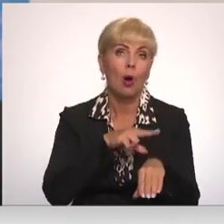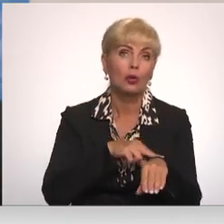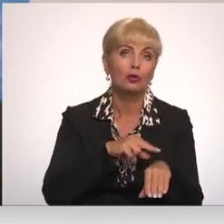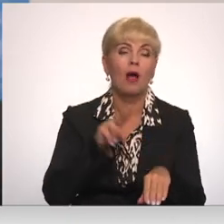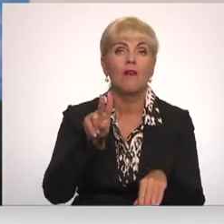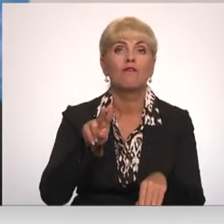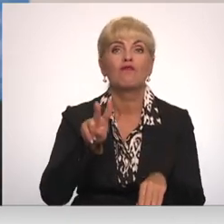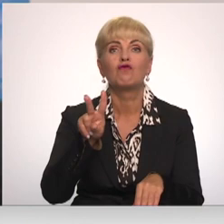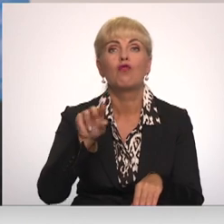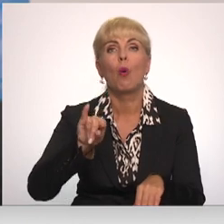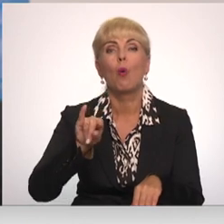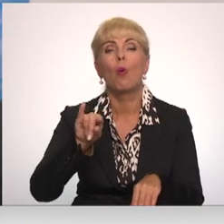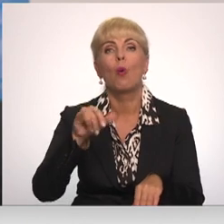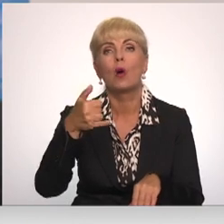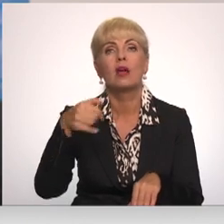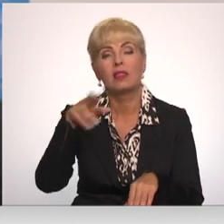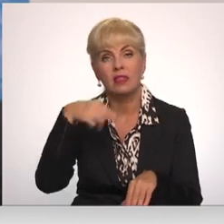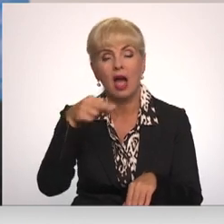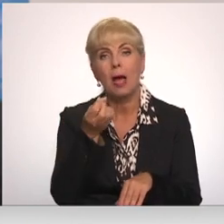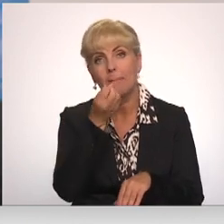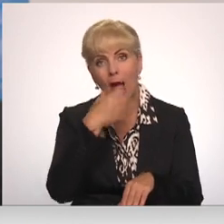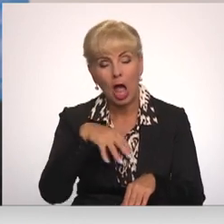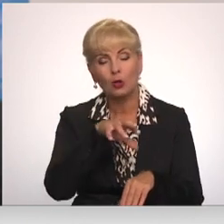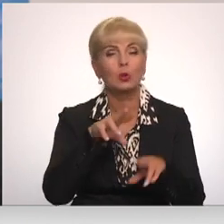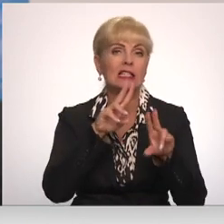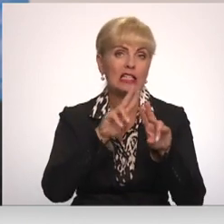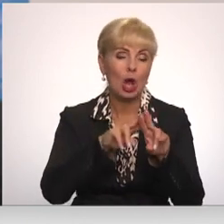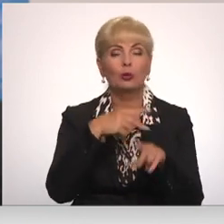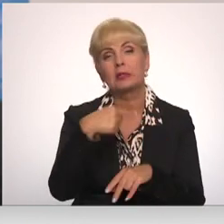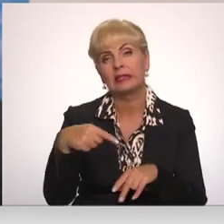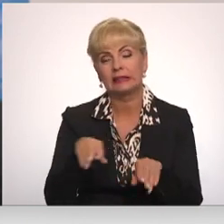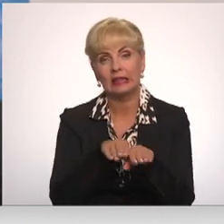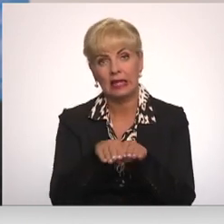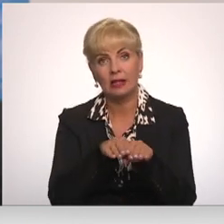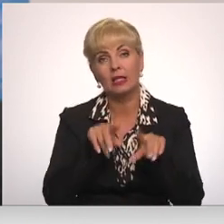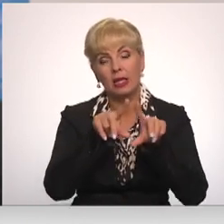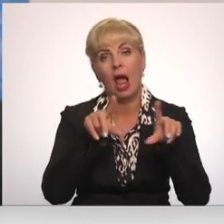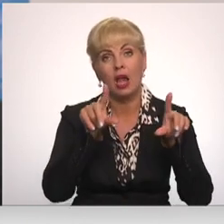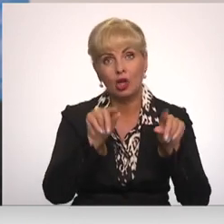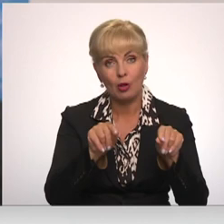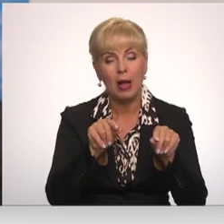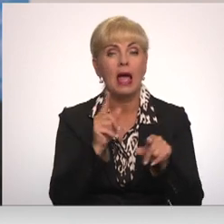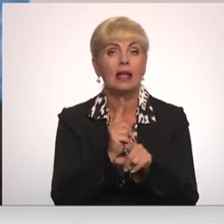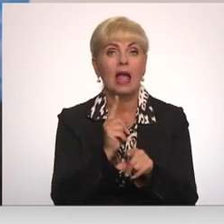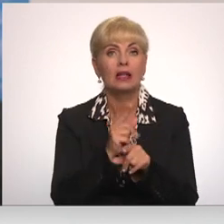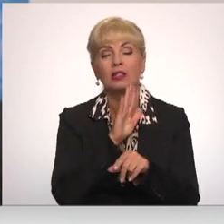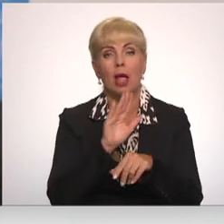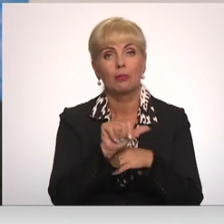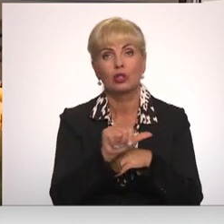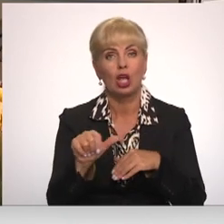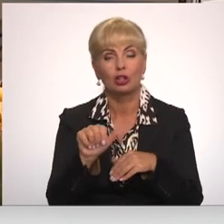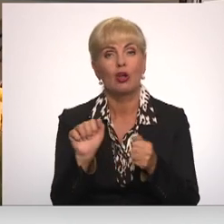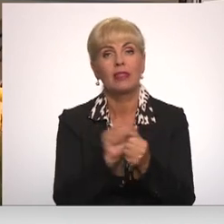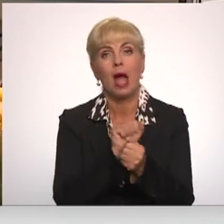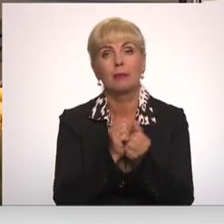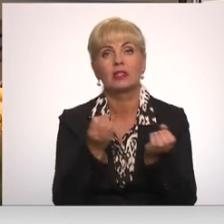vugdu, bērnu dārzus, cietumus un citas līdzīgas iestādes, kuriem nekādā gadījumā netiks ierobežot dabasgāze.